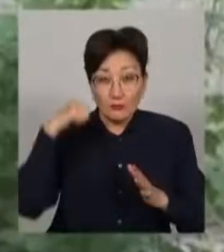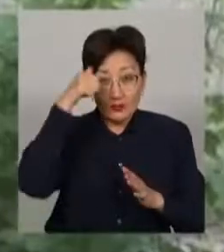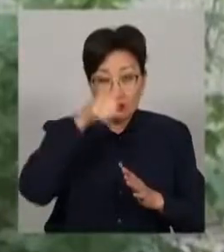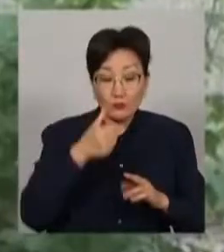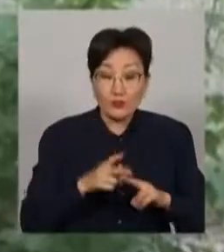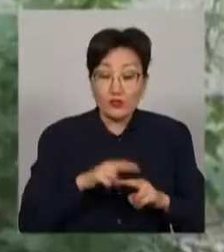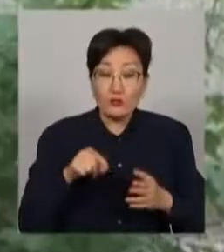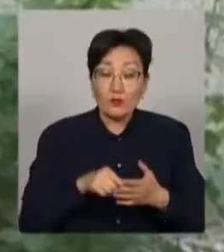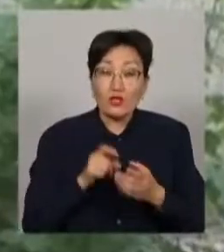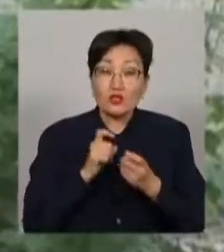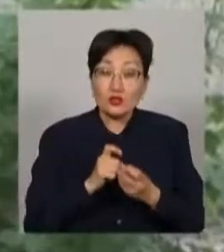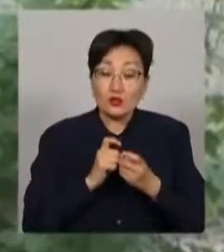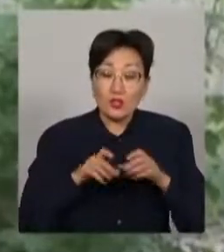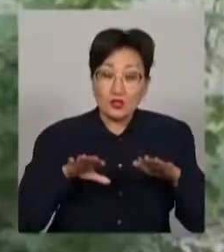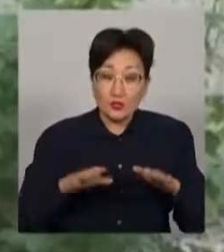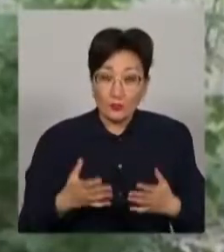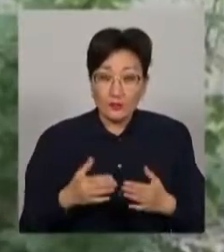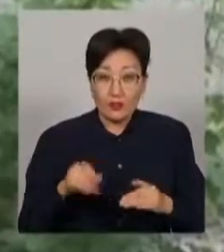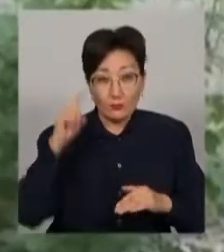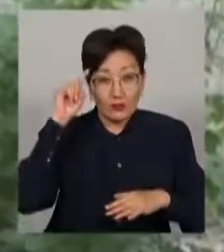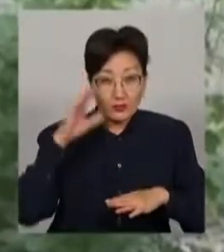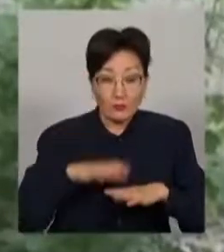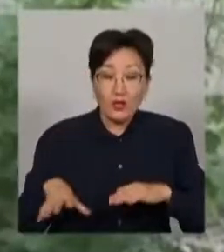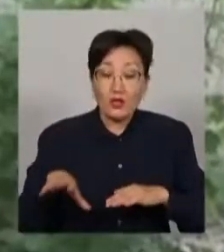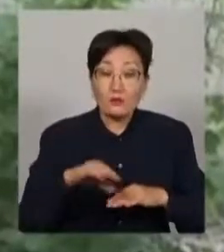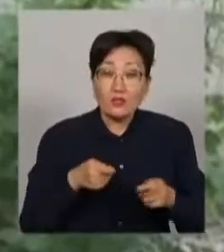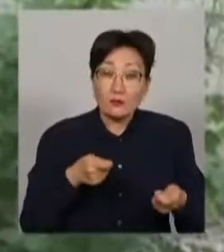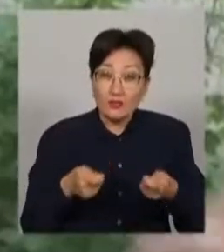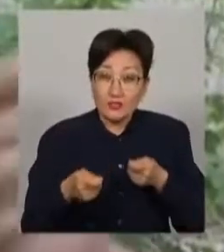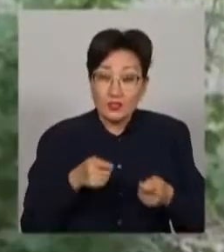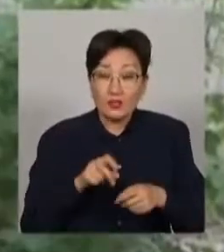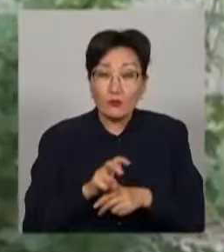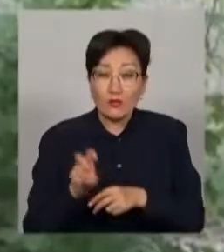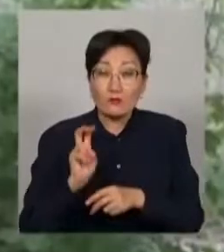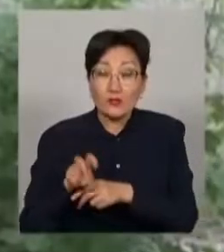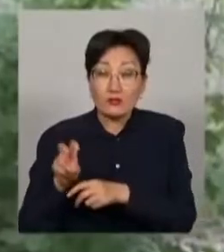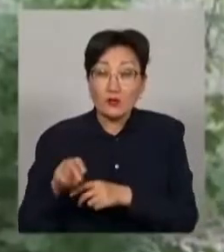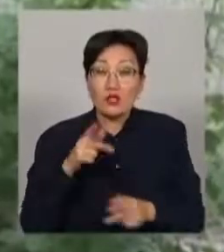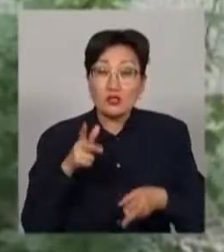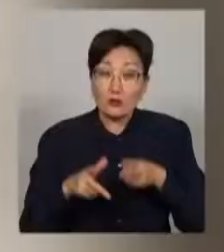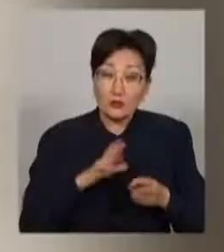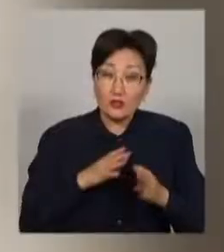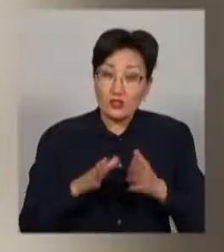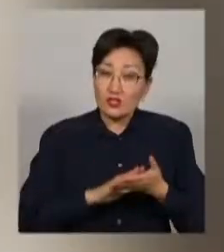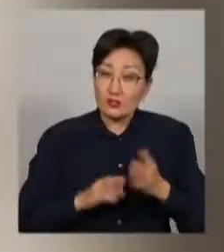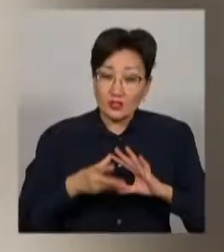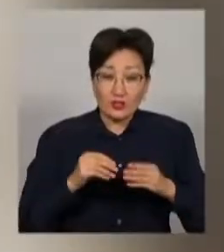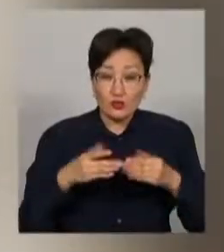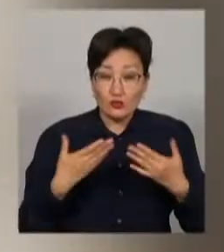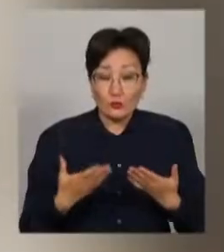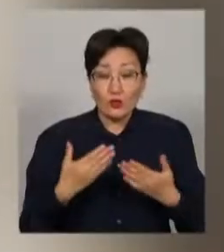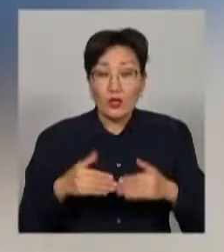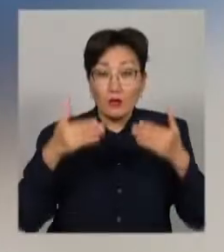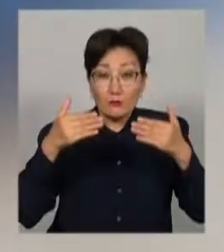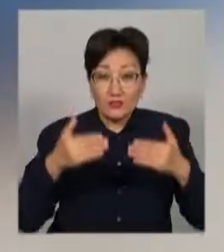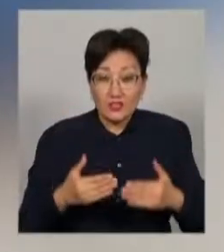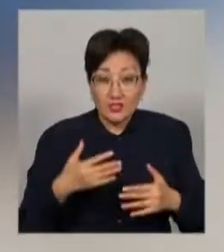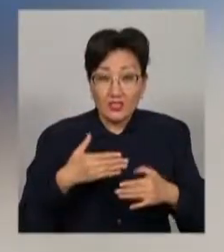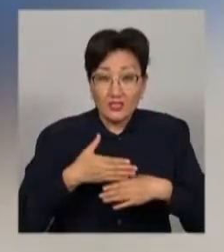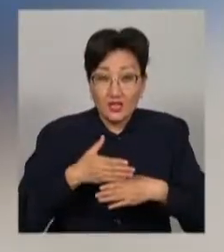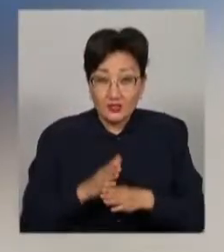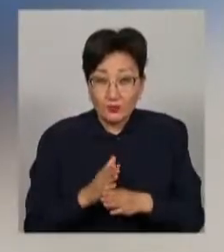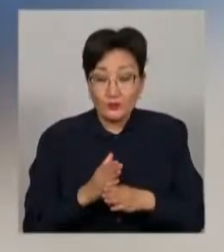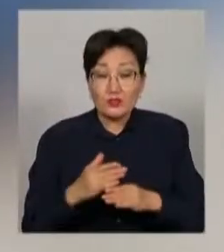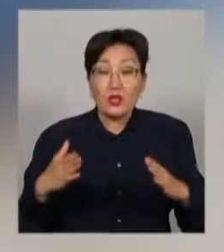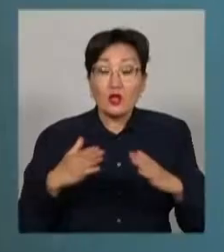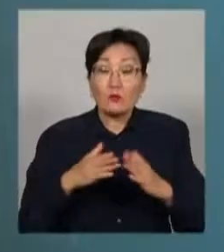осы мәселемен күресуден шаршадық. Әкімдіктің барлық басқармаларына жаздық. Еш нәтиже жоқ. Оған қоса қабырғаларының арасы ашылып кеткен,